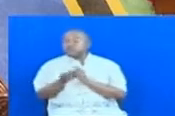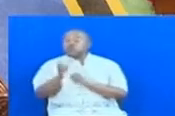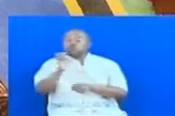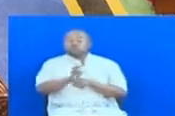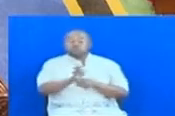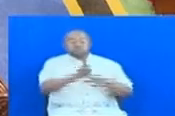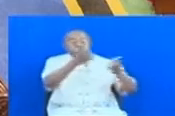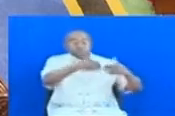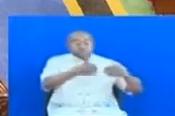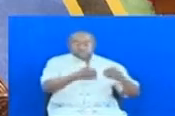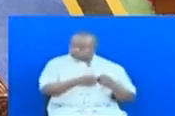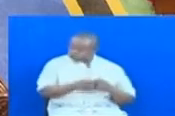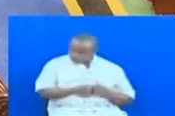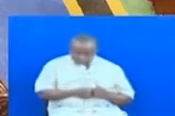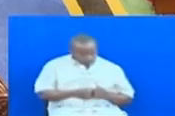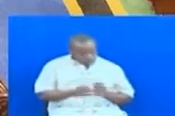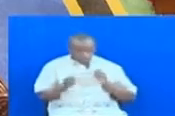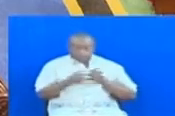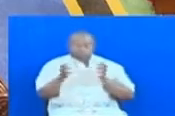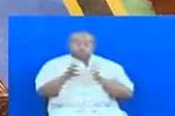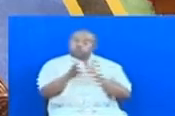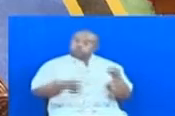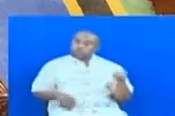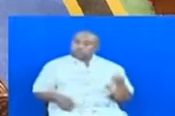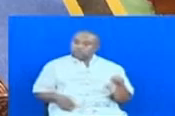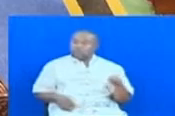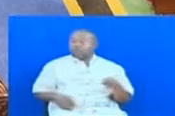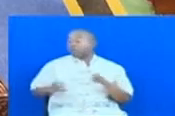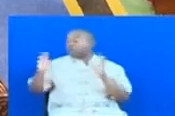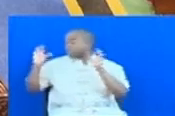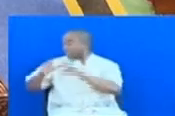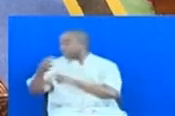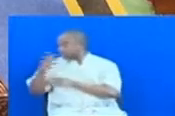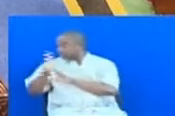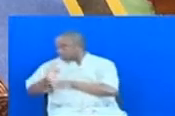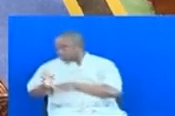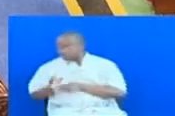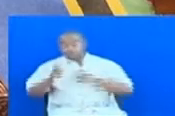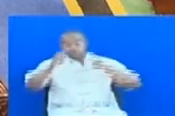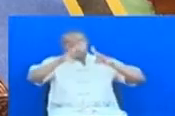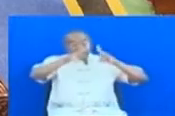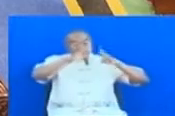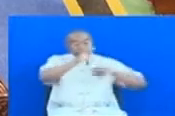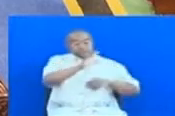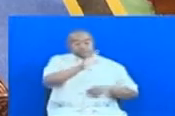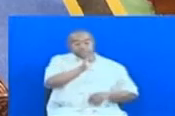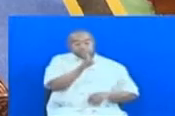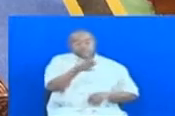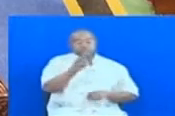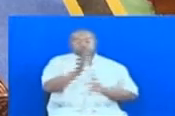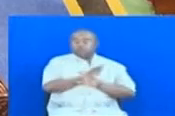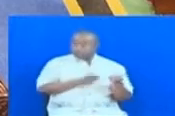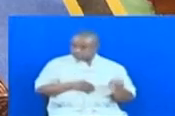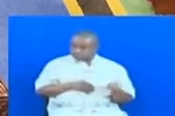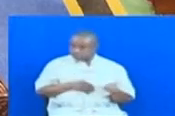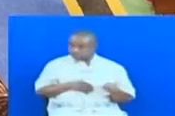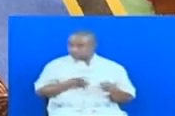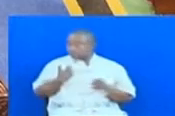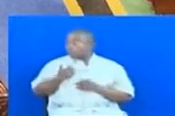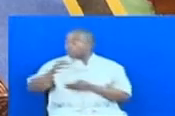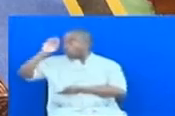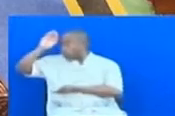mashine umekuwa ni changamoto kubwa. Kamati imesema, CAG ameripoti. Na ndio maana katika ajenda moja upungufu wa hizo